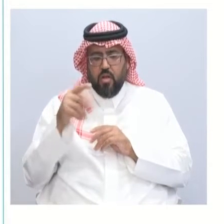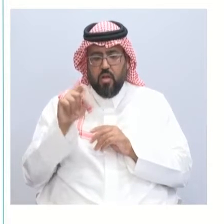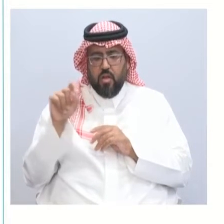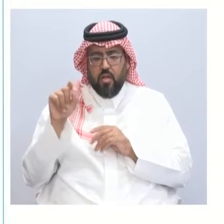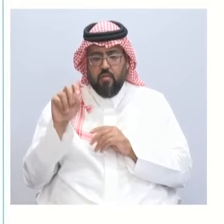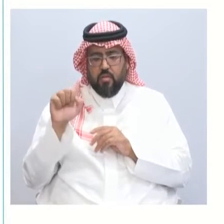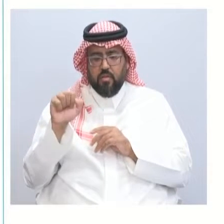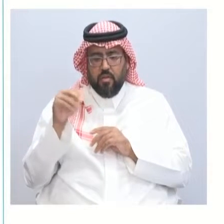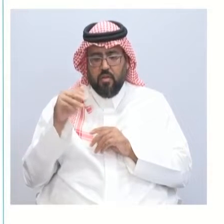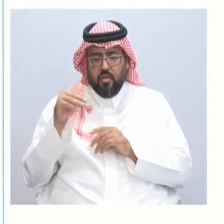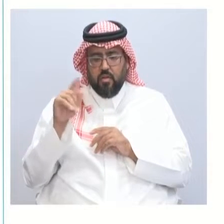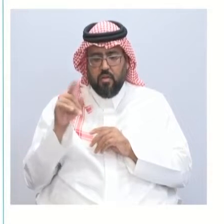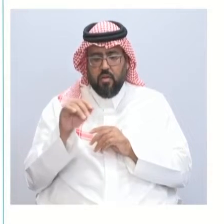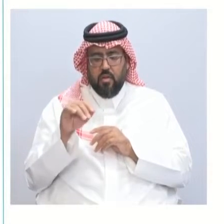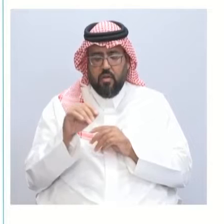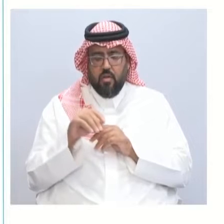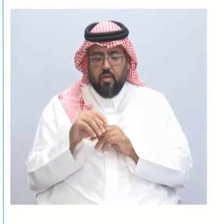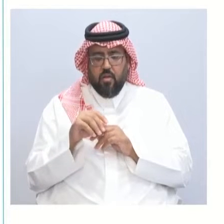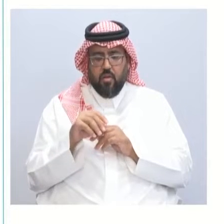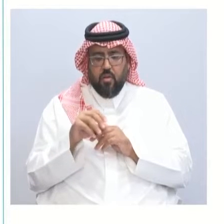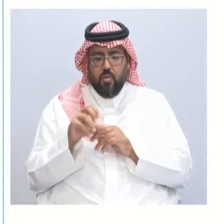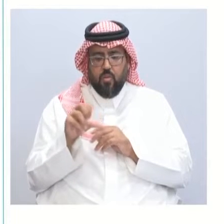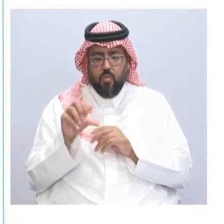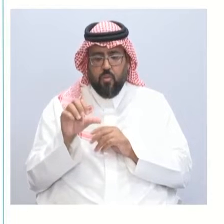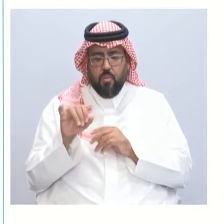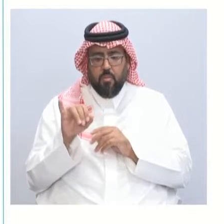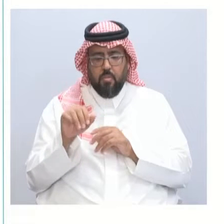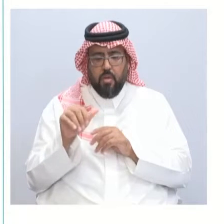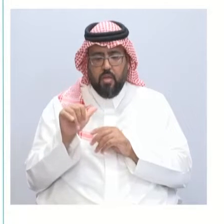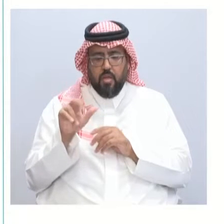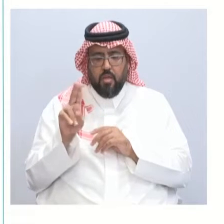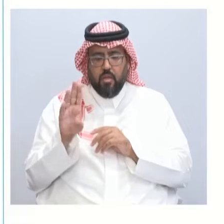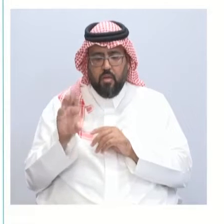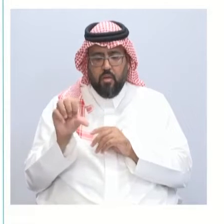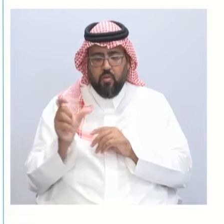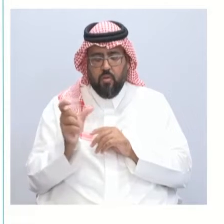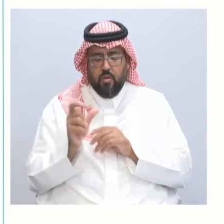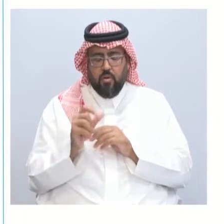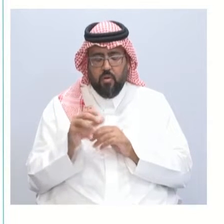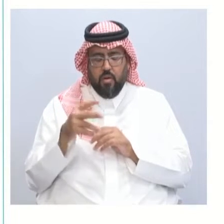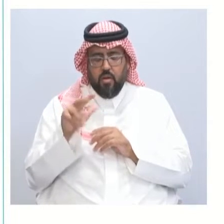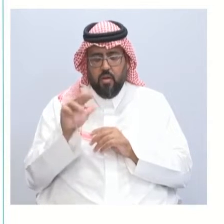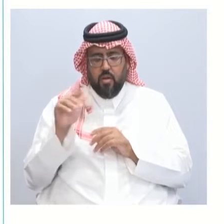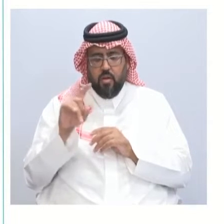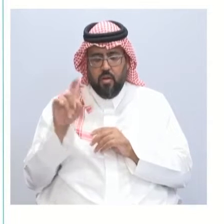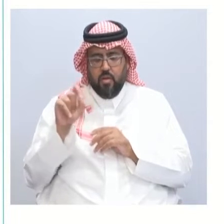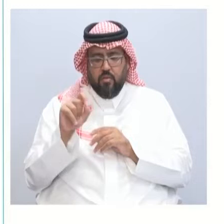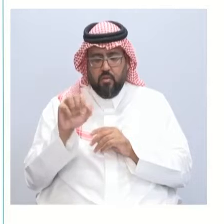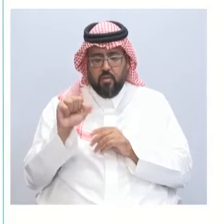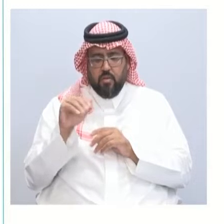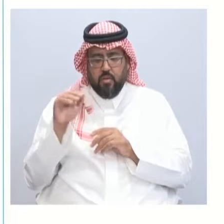الصخري فم الغلاف الصخري تحدثنا عنه ومما يتكون الغلاف